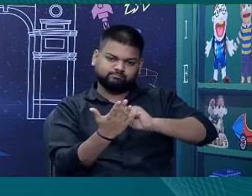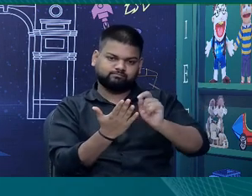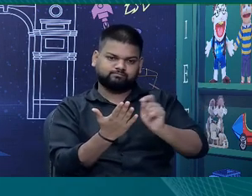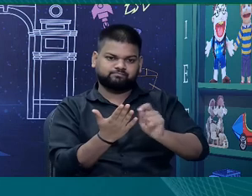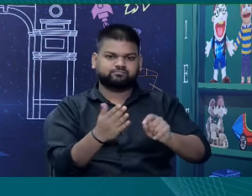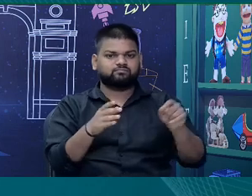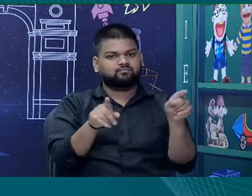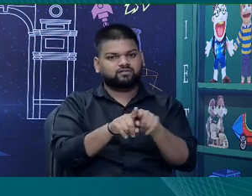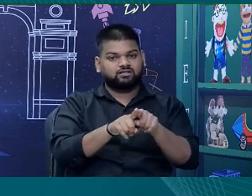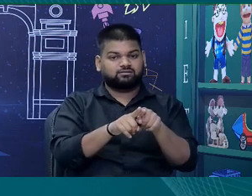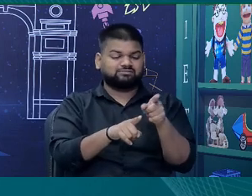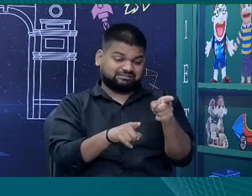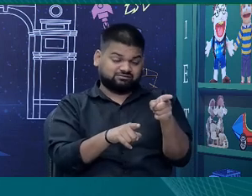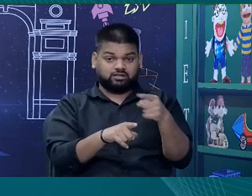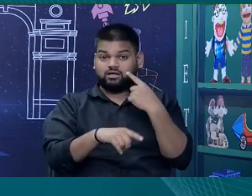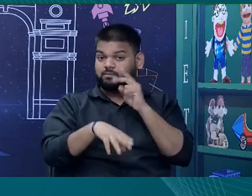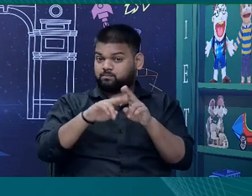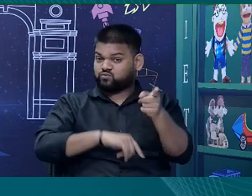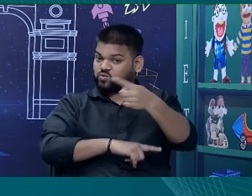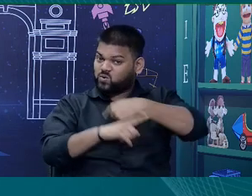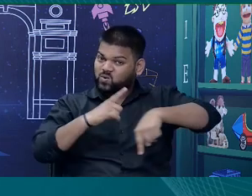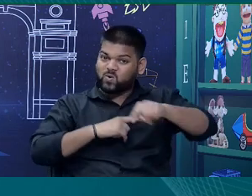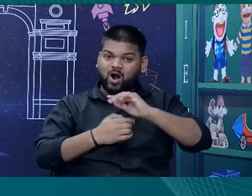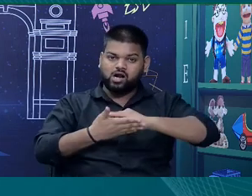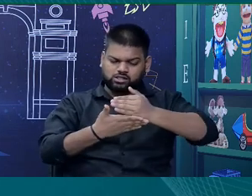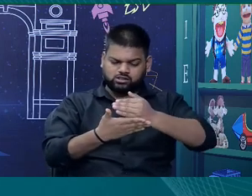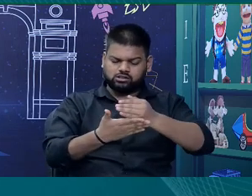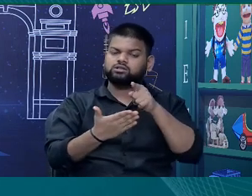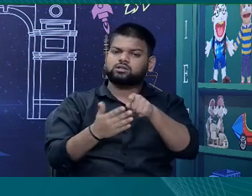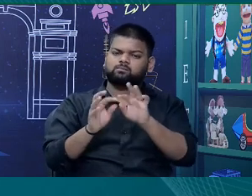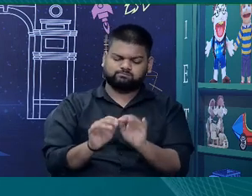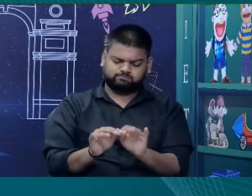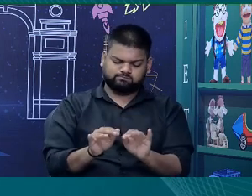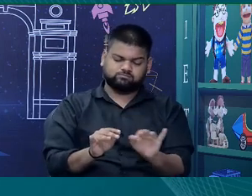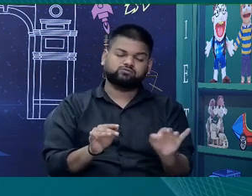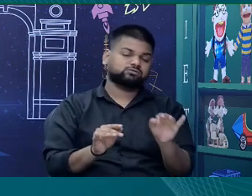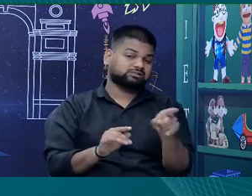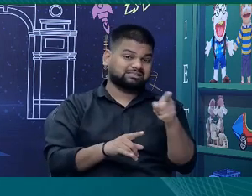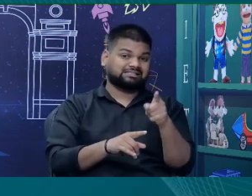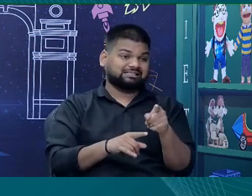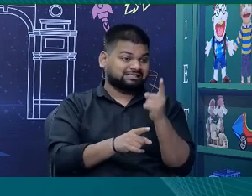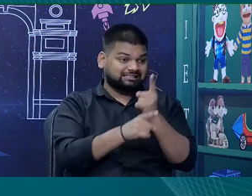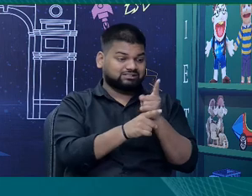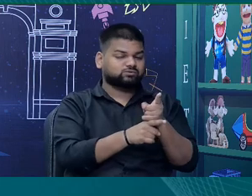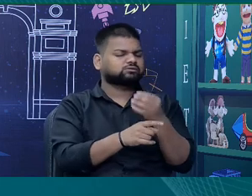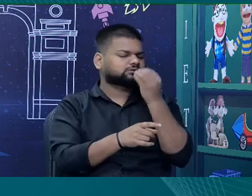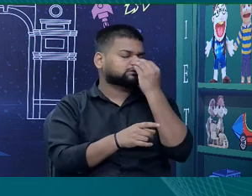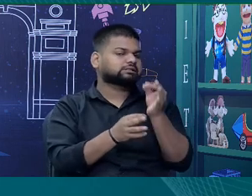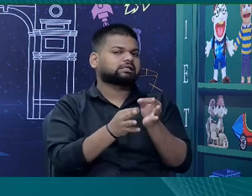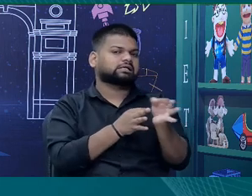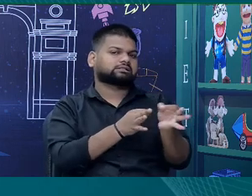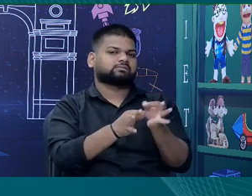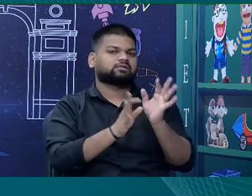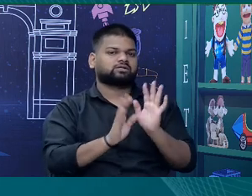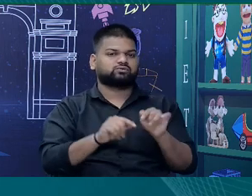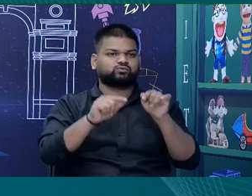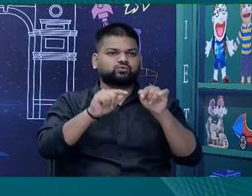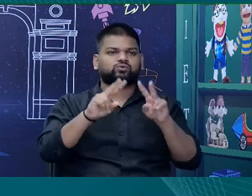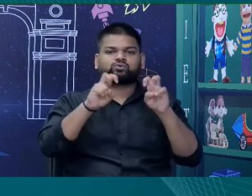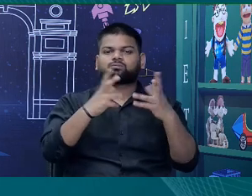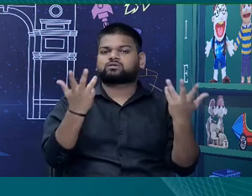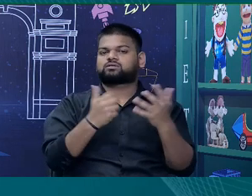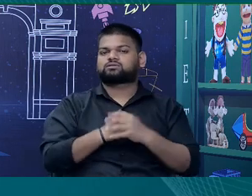तो अपने टीचर्स को भी बहुत आसानी से प्रेजेंट कर सकते हो जी अलजेब्राइक एक्सप्रेशन यह टॉपिक है आज का